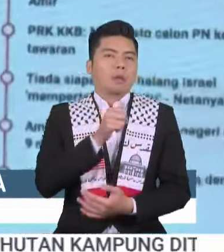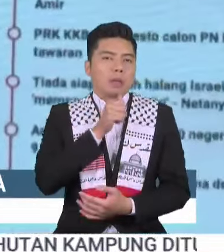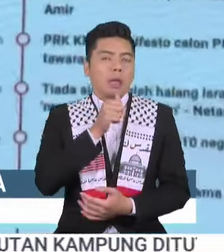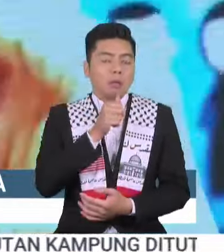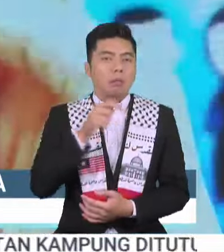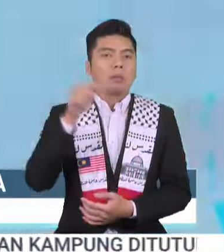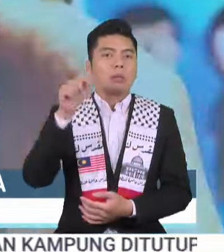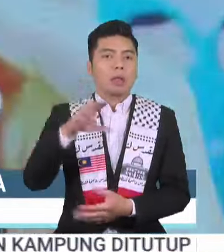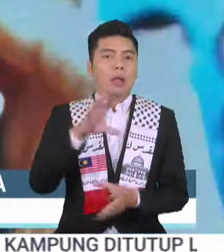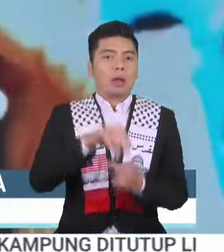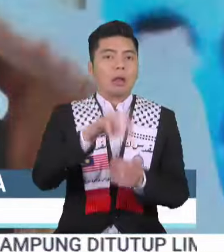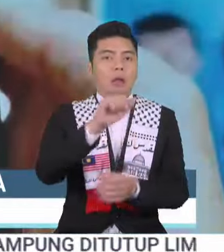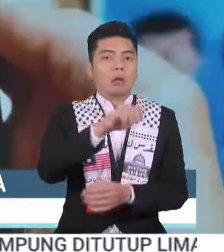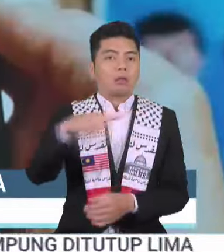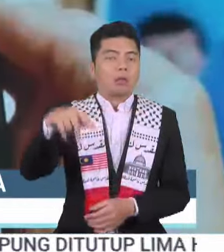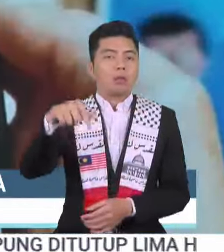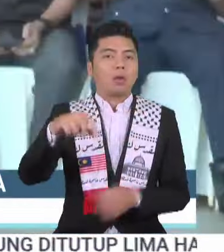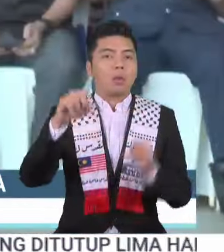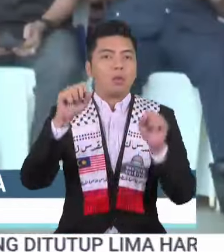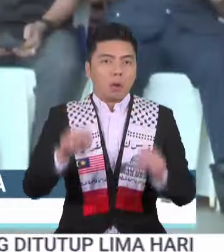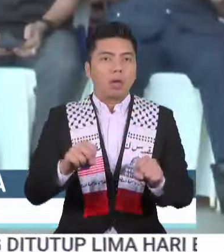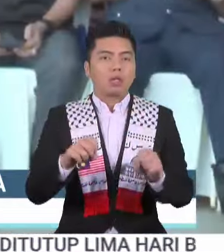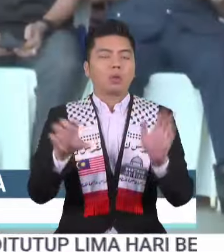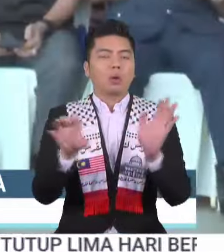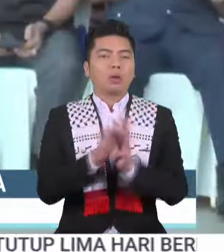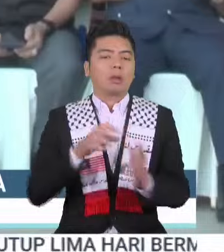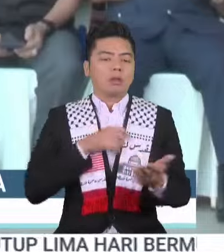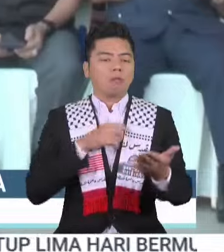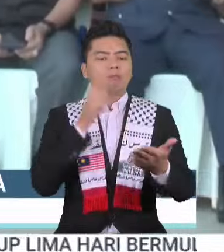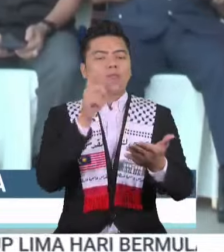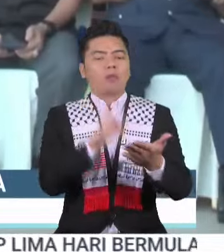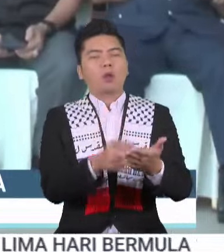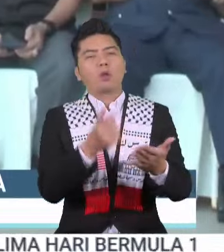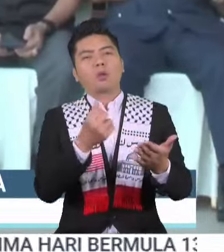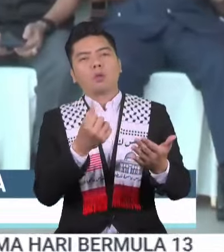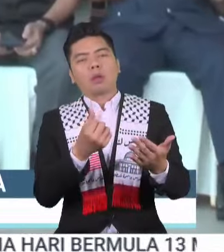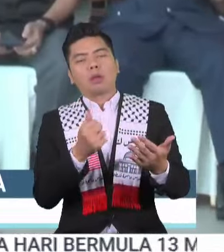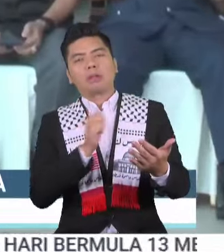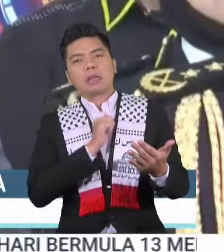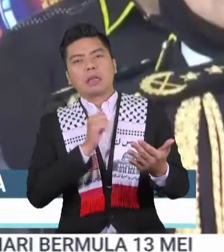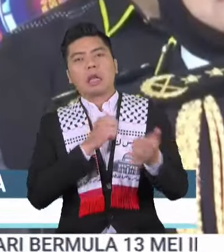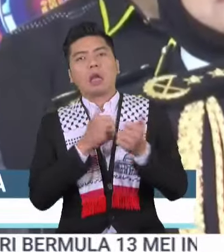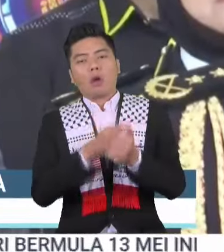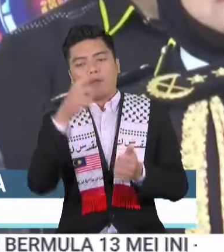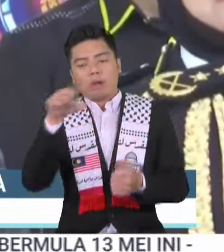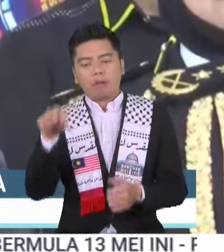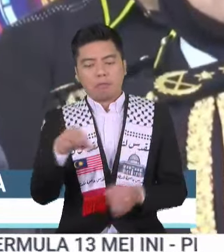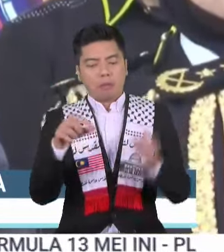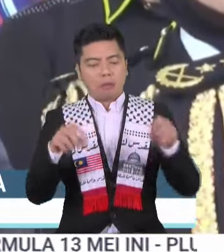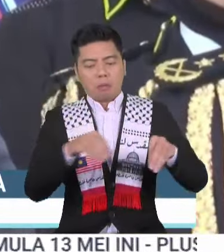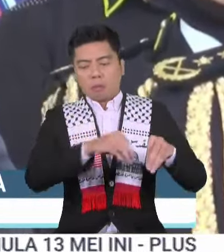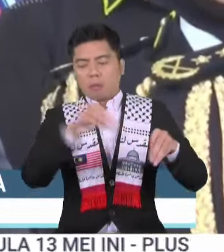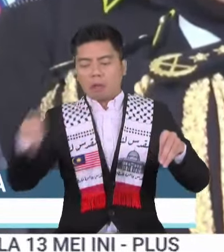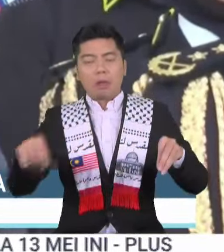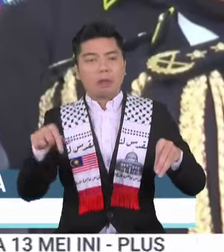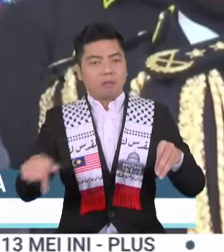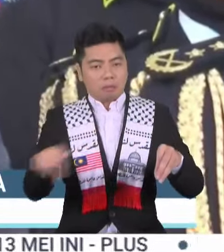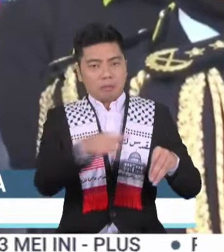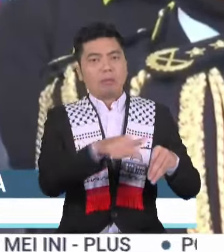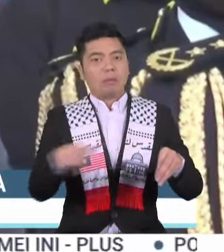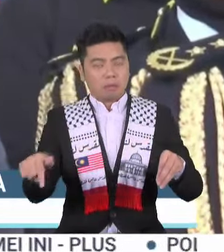pemandu e-hailing aplikasi berkenaan boleh meletakkan harga sendiri bagi satu jarak perjalanan sebelum dibida